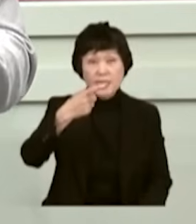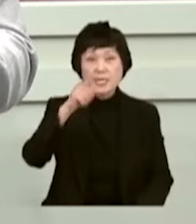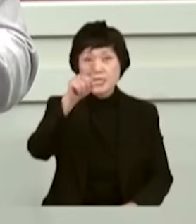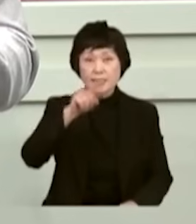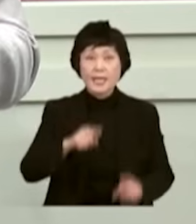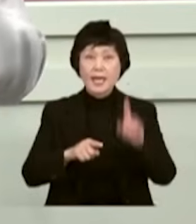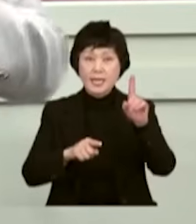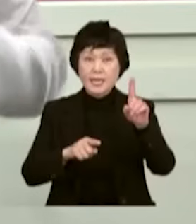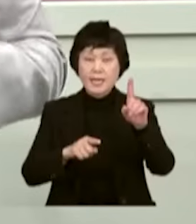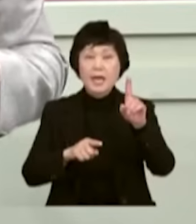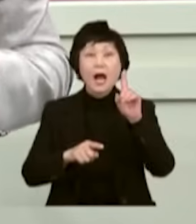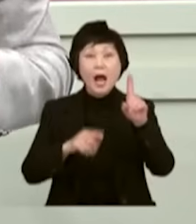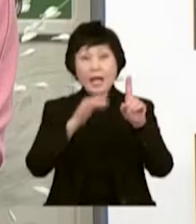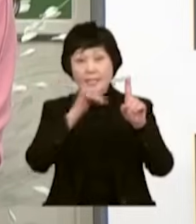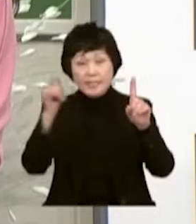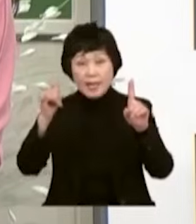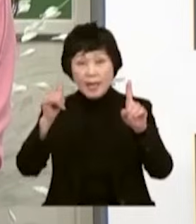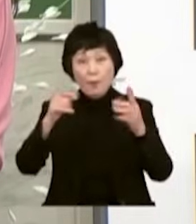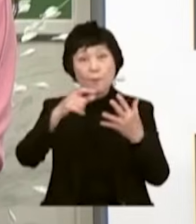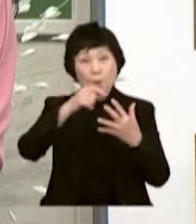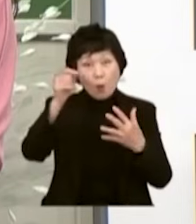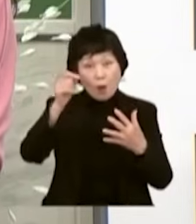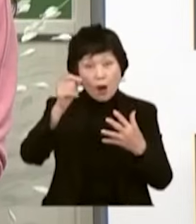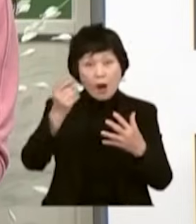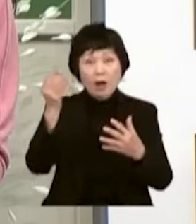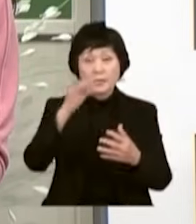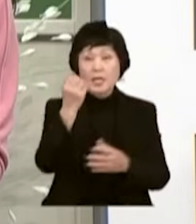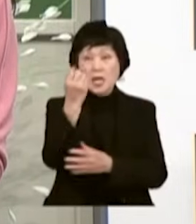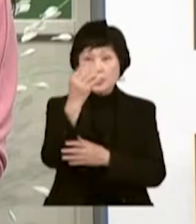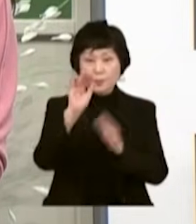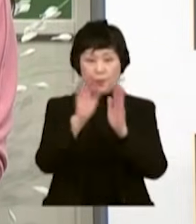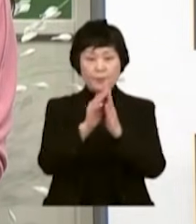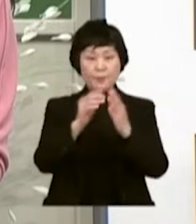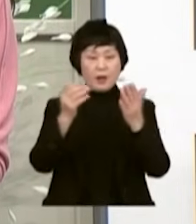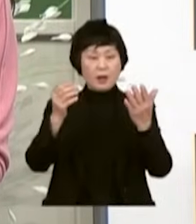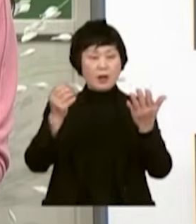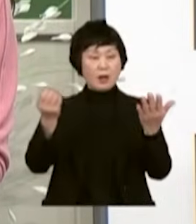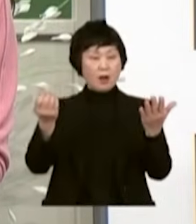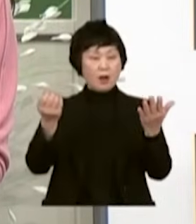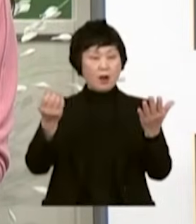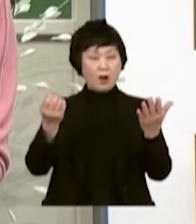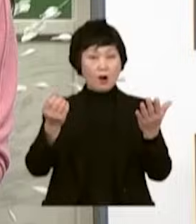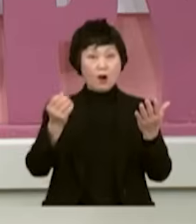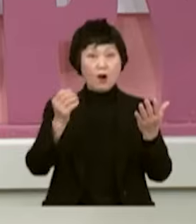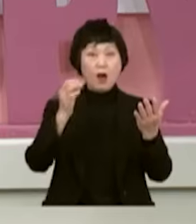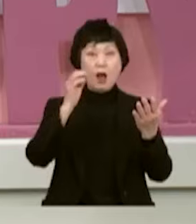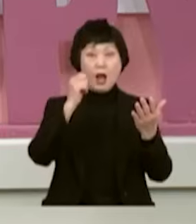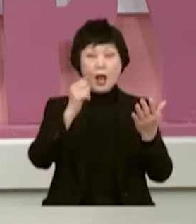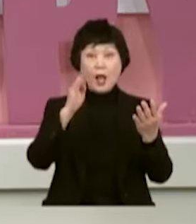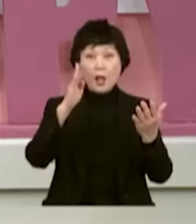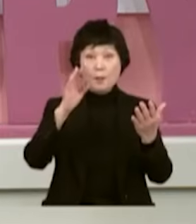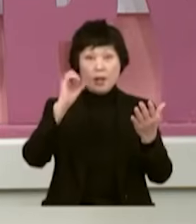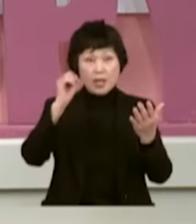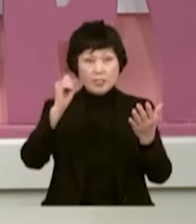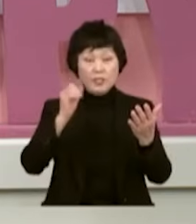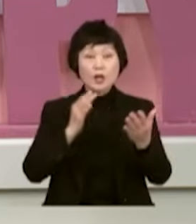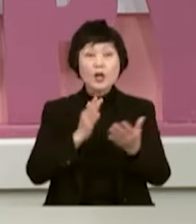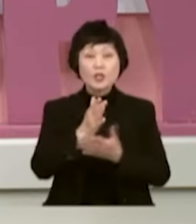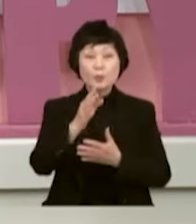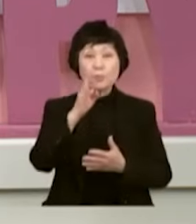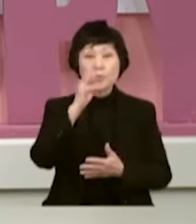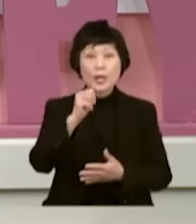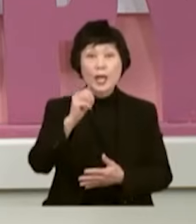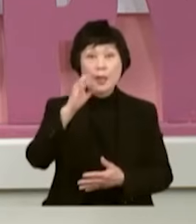모집하는 거잖아요. 근데 안 되는 거잖아요. 근데 신문을 딱 봤는데 SBS 전문 MC 일기